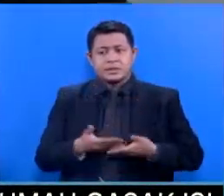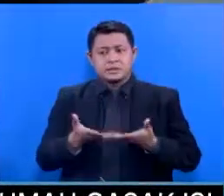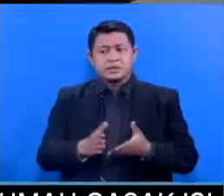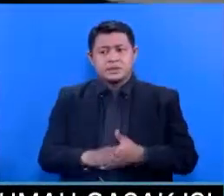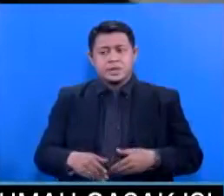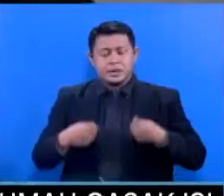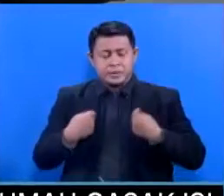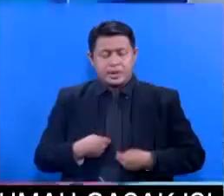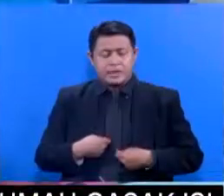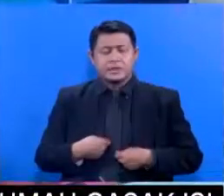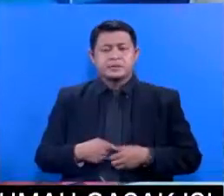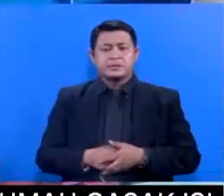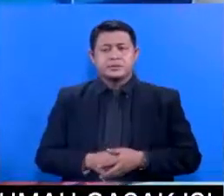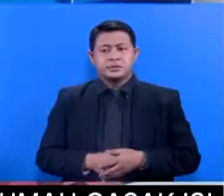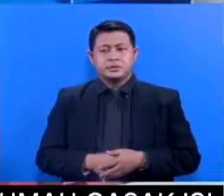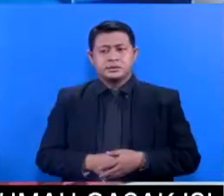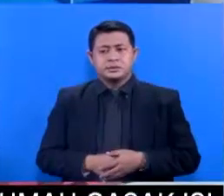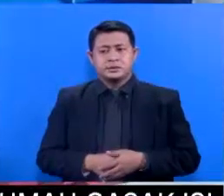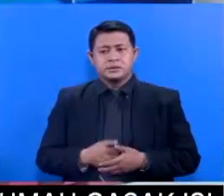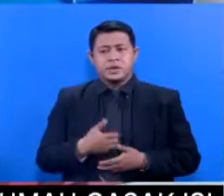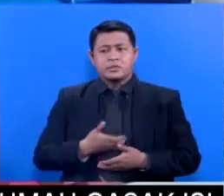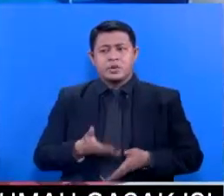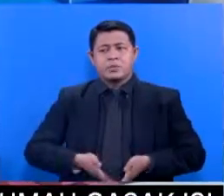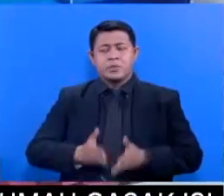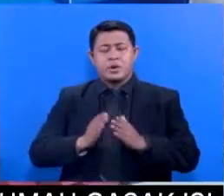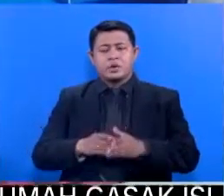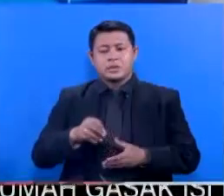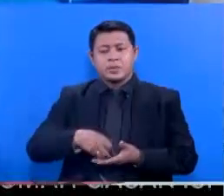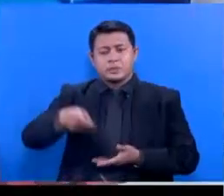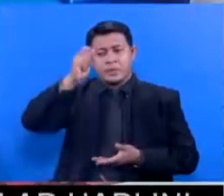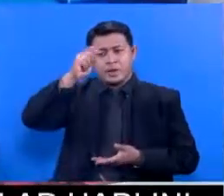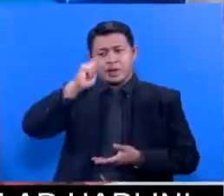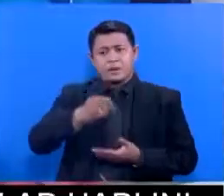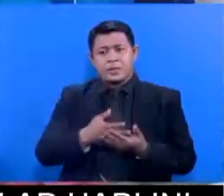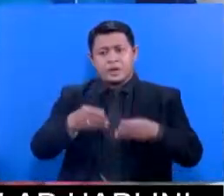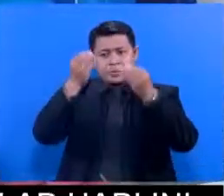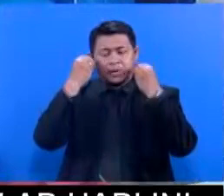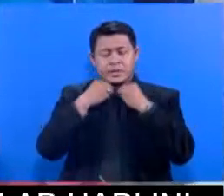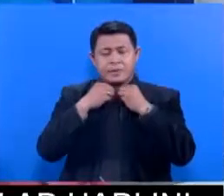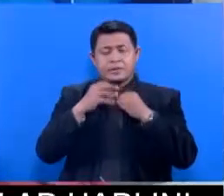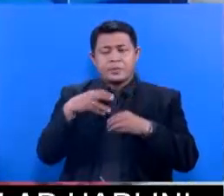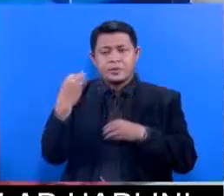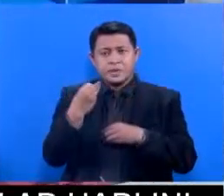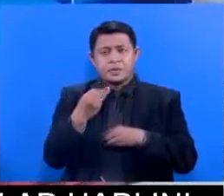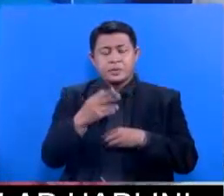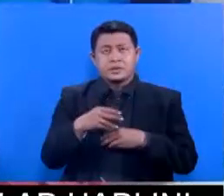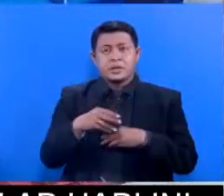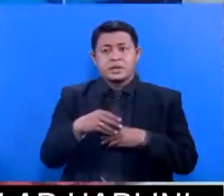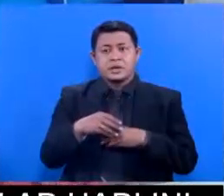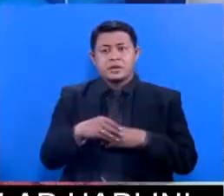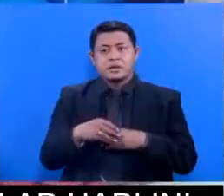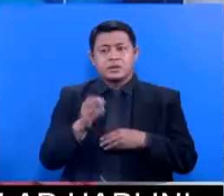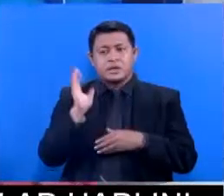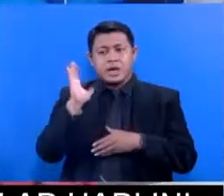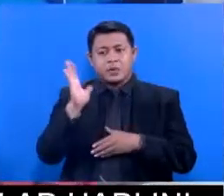kostum disini jadi jangan khawatir Persib Keinginan saya ingin membangun sebuah pemandian khusus untuk mereka yang berhijab tetapi wisata juga bisa dijadikan media